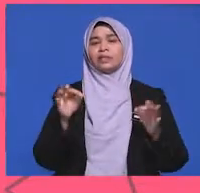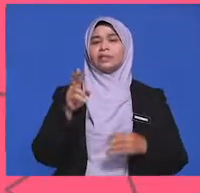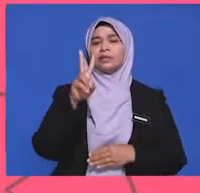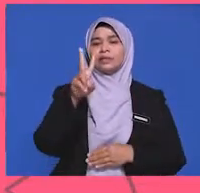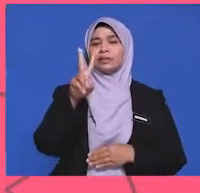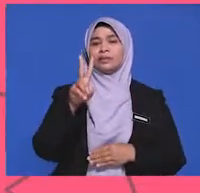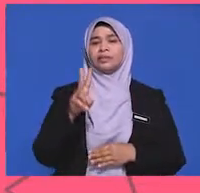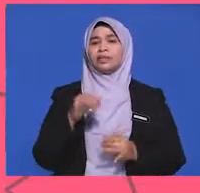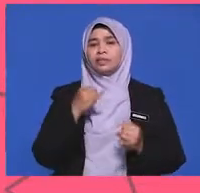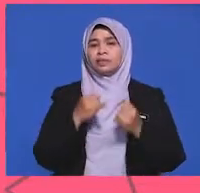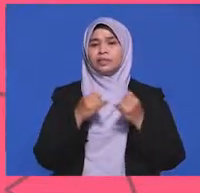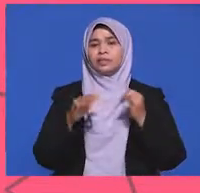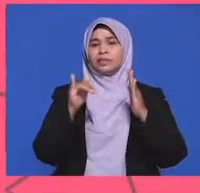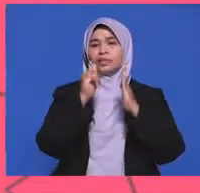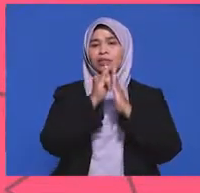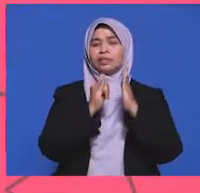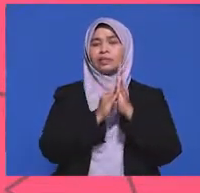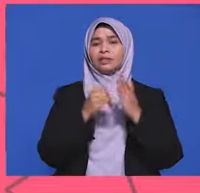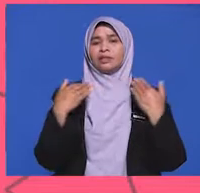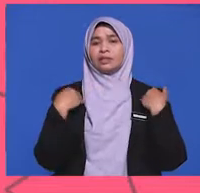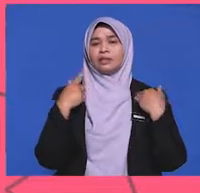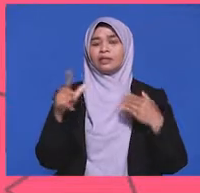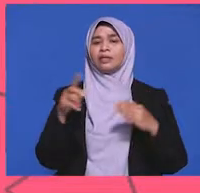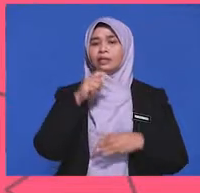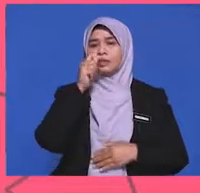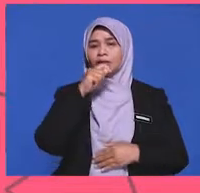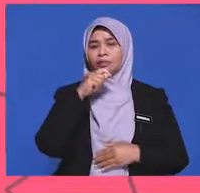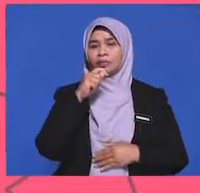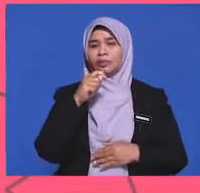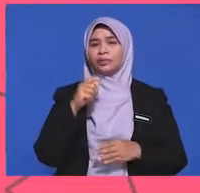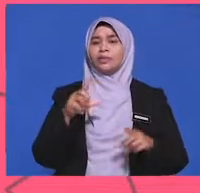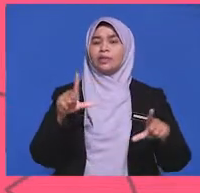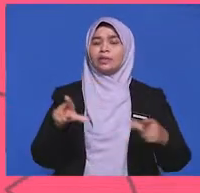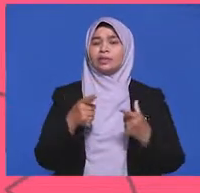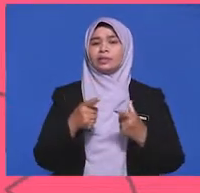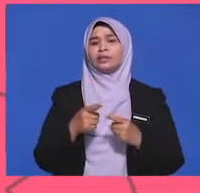palsu atau tidak, laksanakan pernyataan tiga. Tamat.